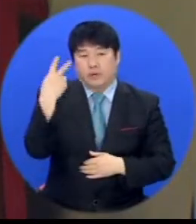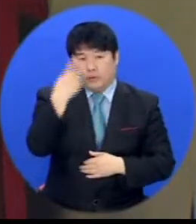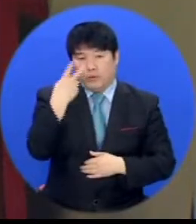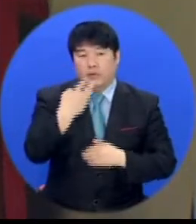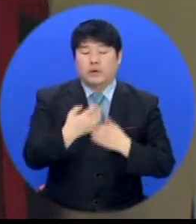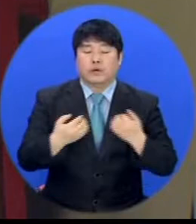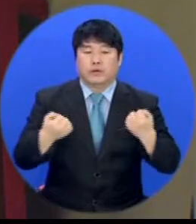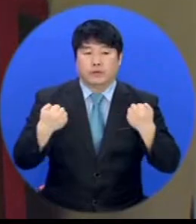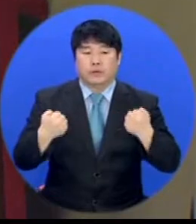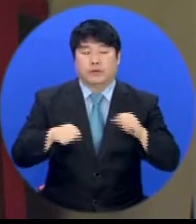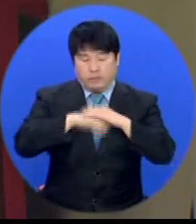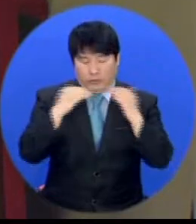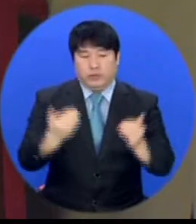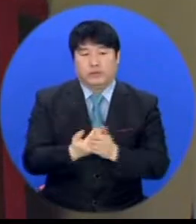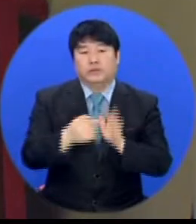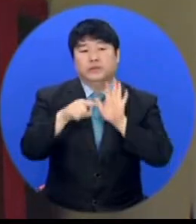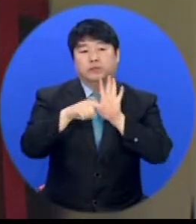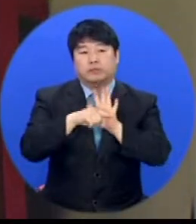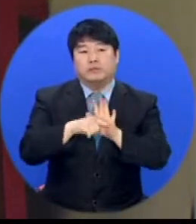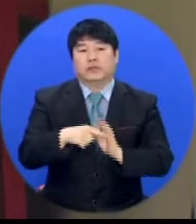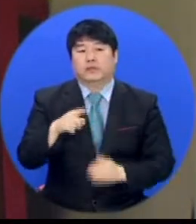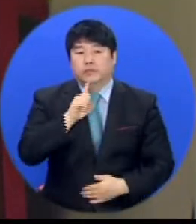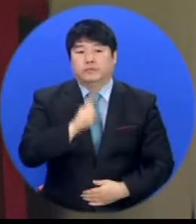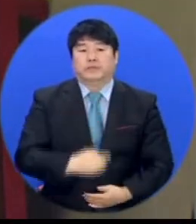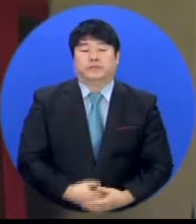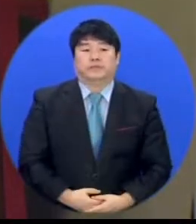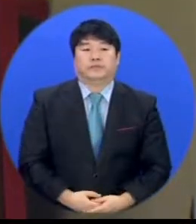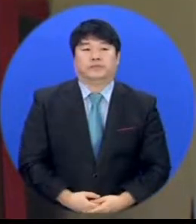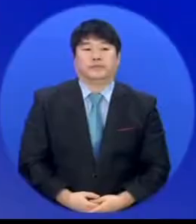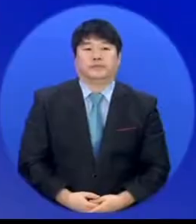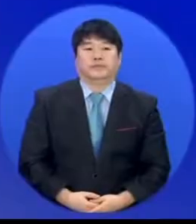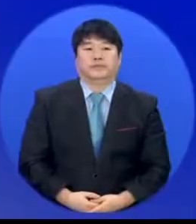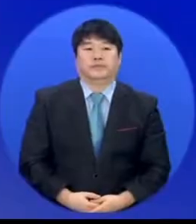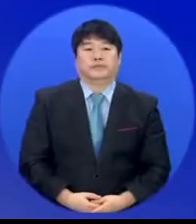결과 모두 음성으로 나타났습니다.